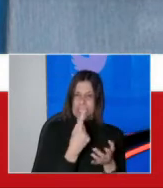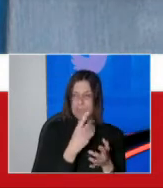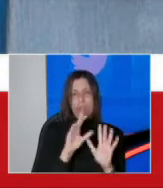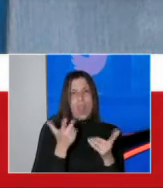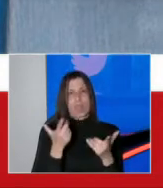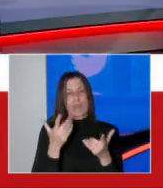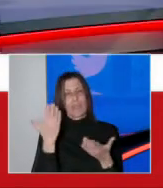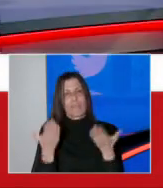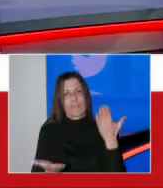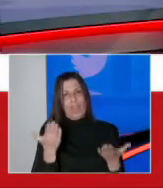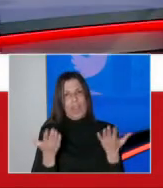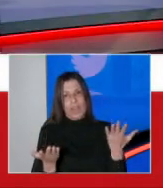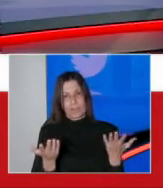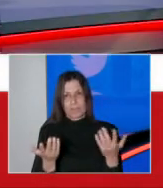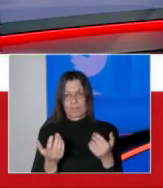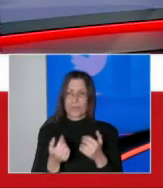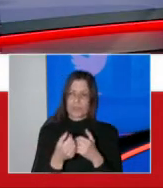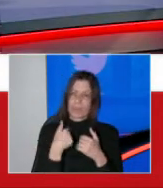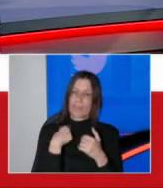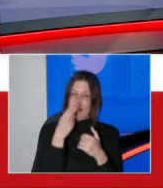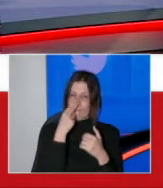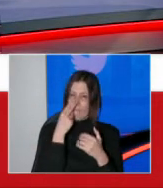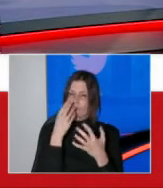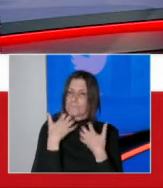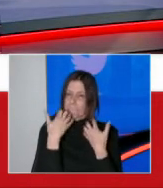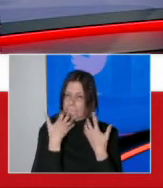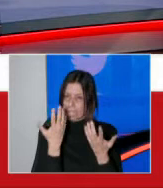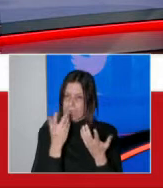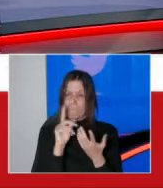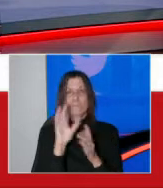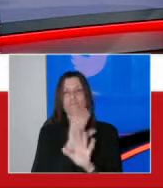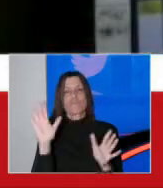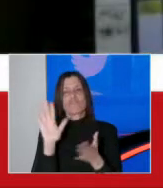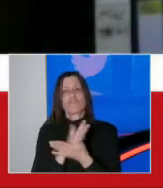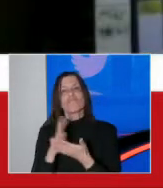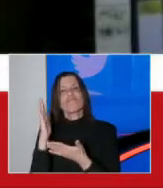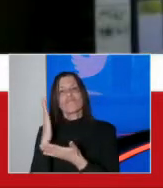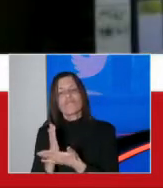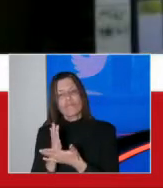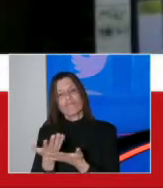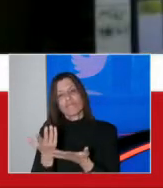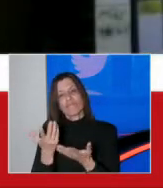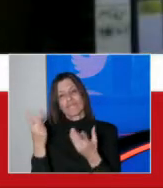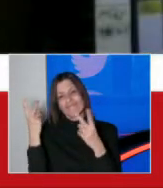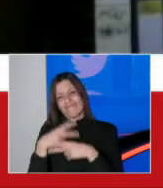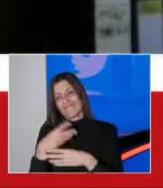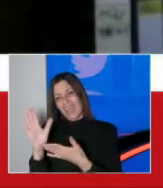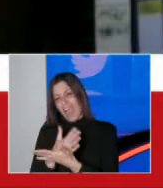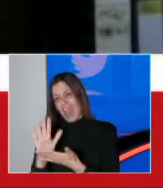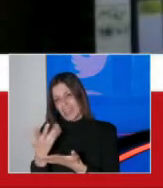הזו? אז אני אנסה להסביר. אגב, לא רק גזר הדין, גם הכרעת הדין, שהקביעה